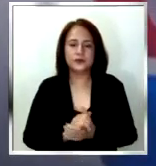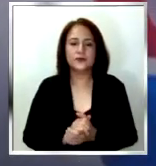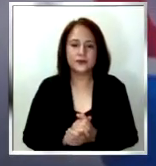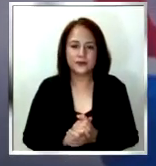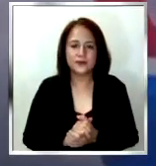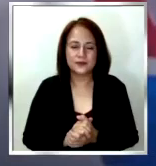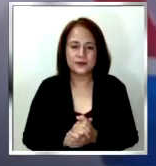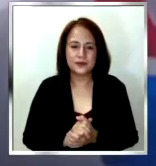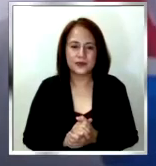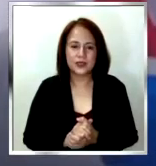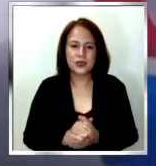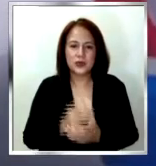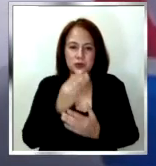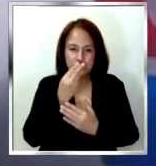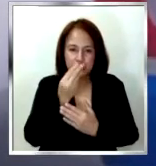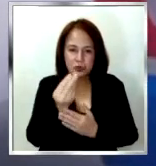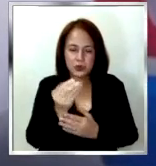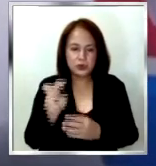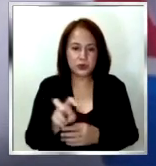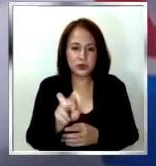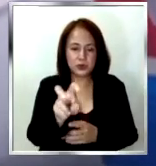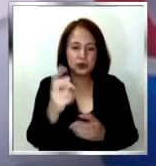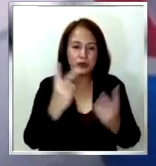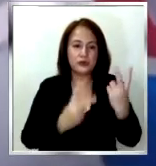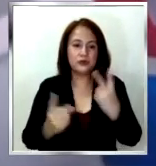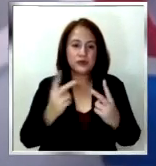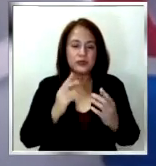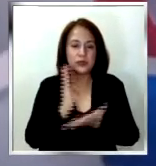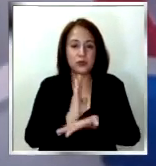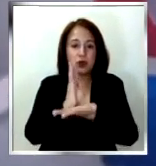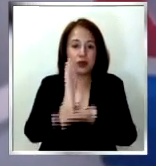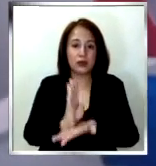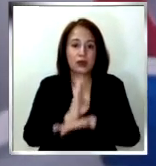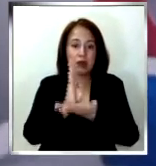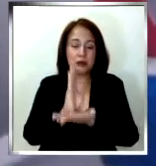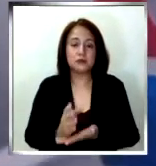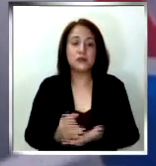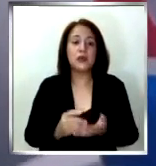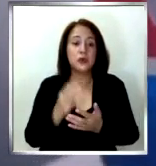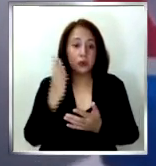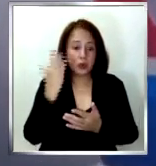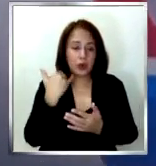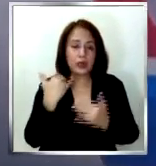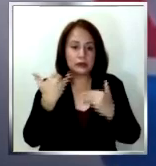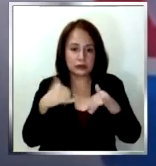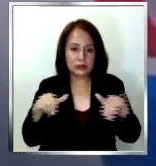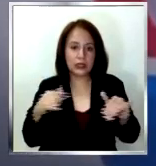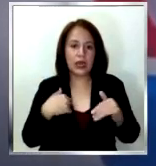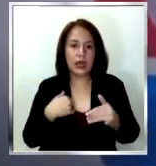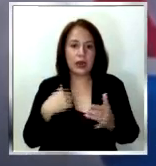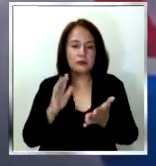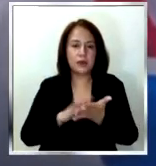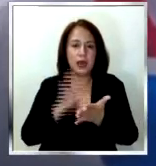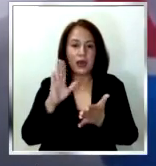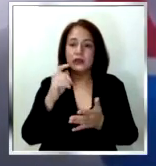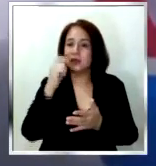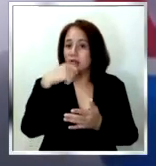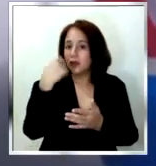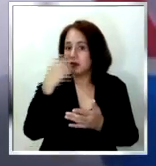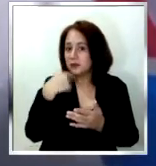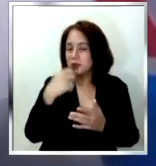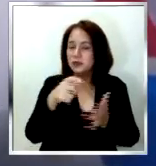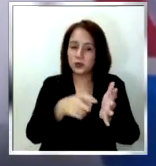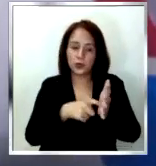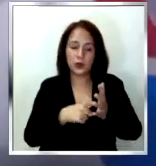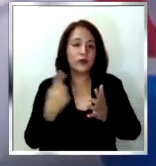Kakaunti pa rin ang mga turistang bumibisita sa Boracay. Posible raw na dahil pa rin ito sa mahal na PCR testing na requirement para makapunta